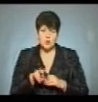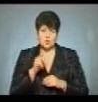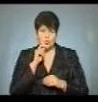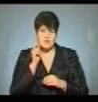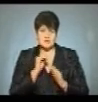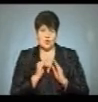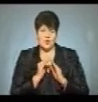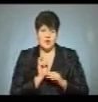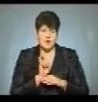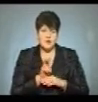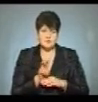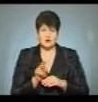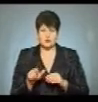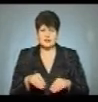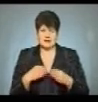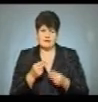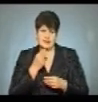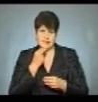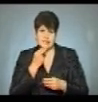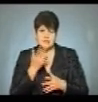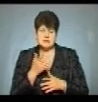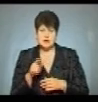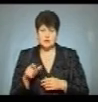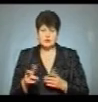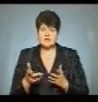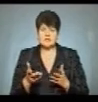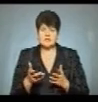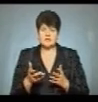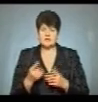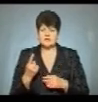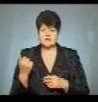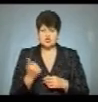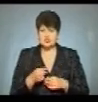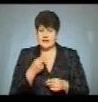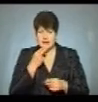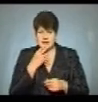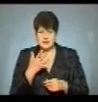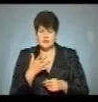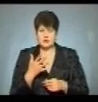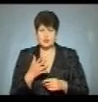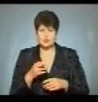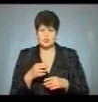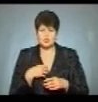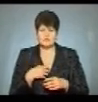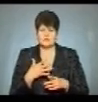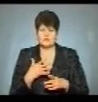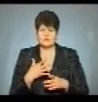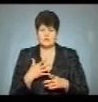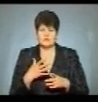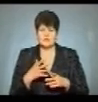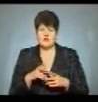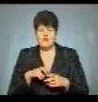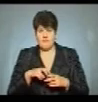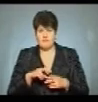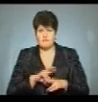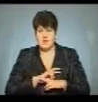хат. Люди давали їм їсти, і вони, люди, які по тижню то більше не їли, кусок хліба з'їли, і в них ставалися крутки шоки, на порозі вмирали.